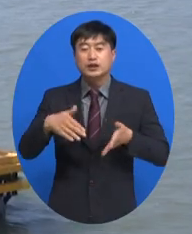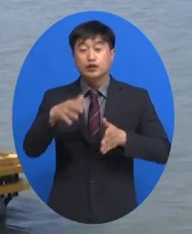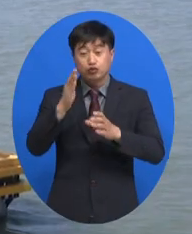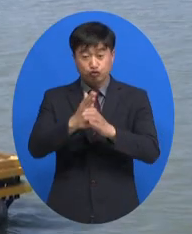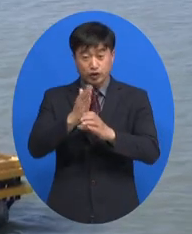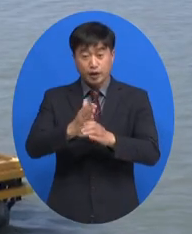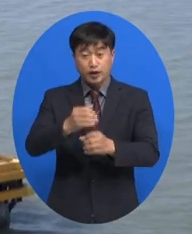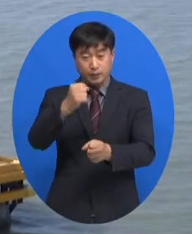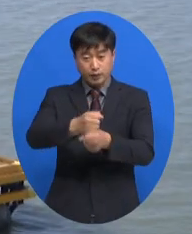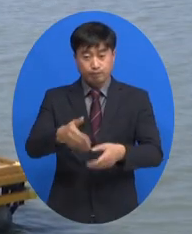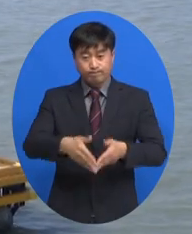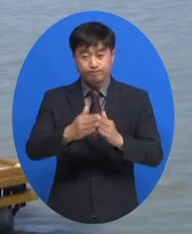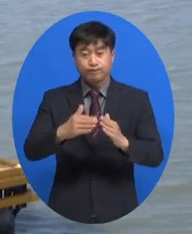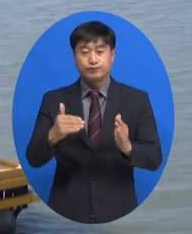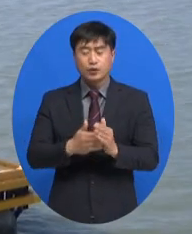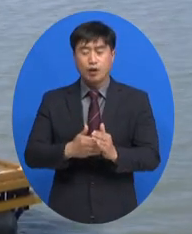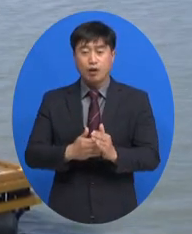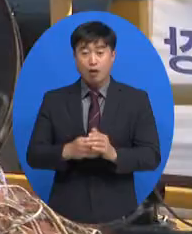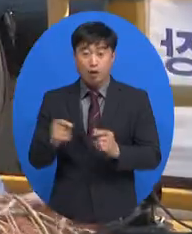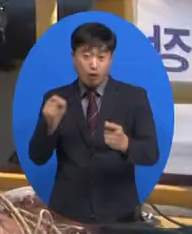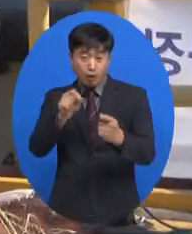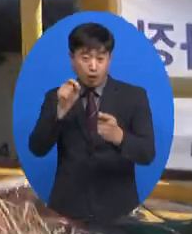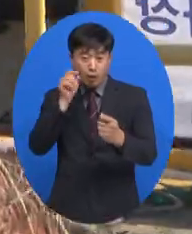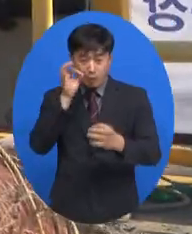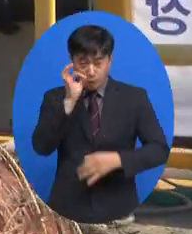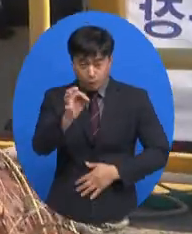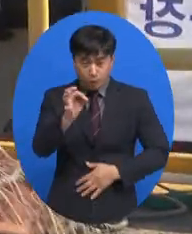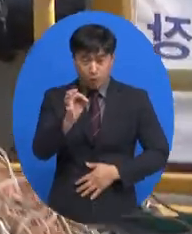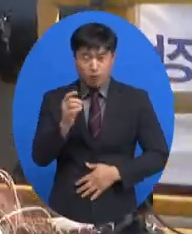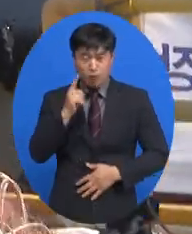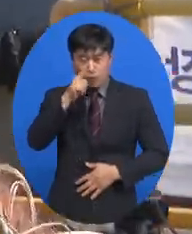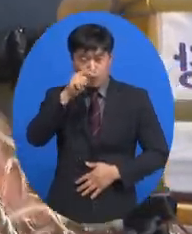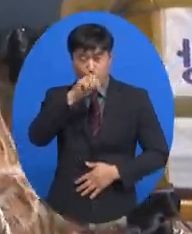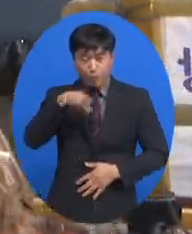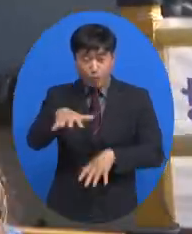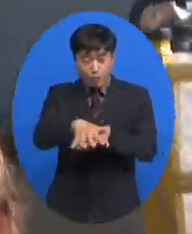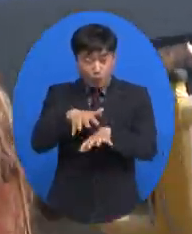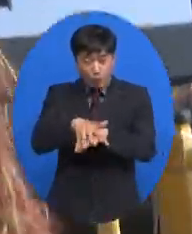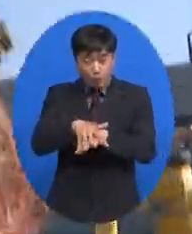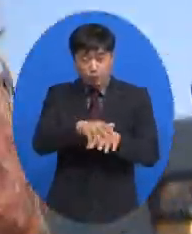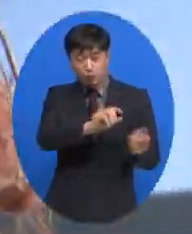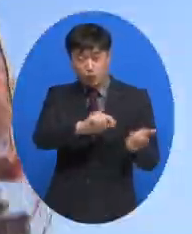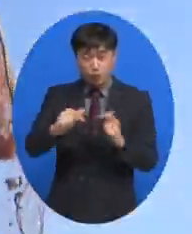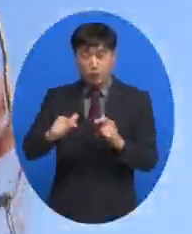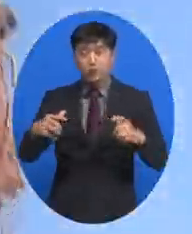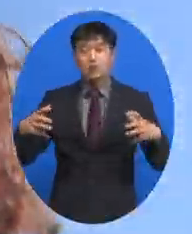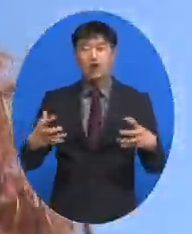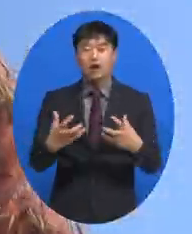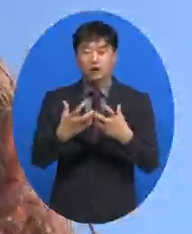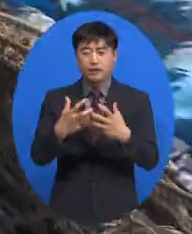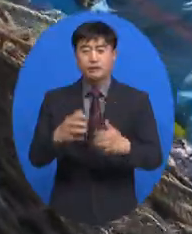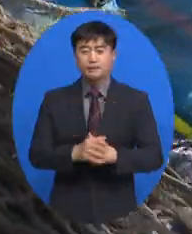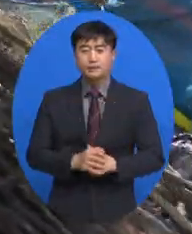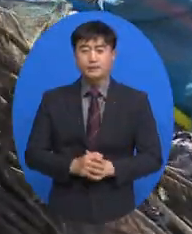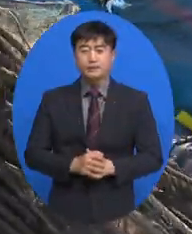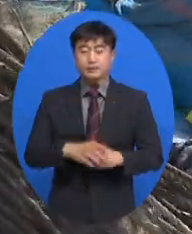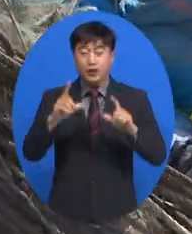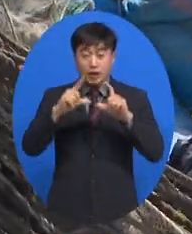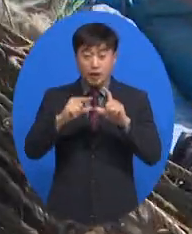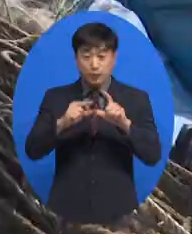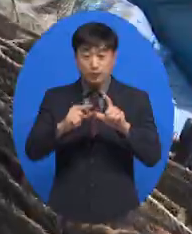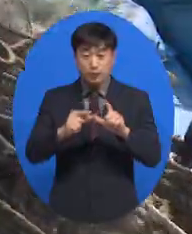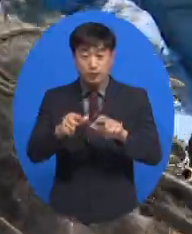놓았습니다. 가까이 가보니 폐어구와 어망, 생활 쓰레기까지 온갖 쓰레기가 한가득.